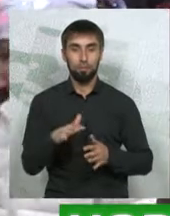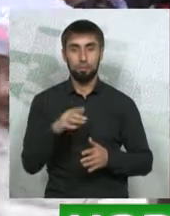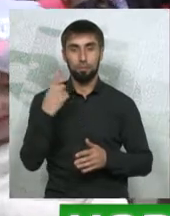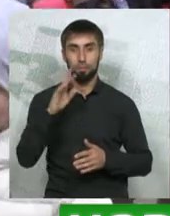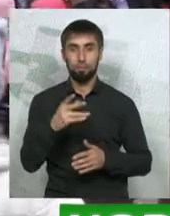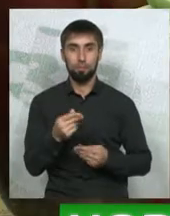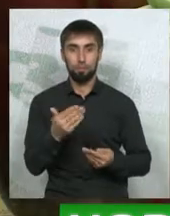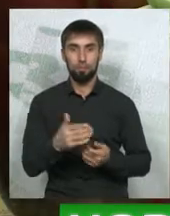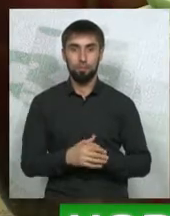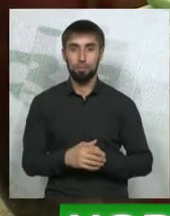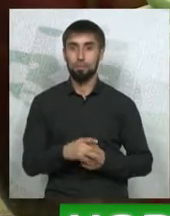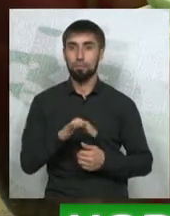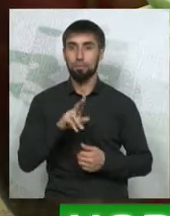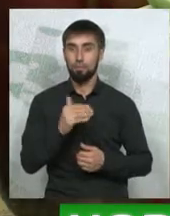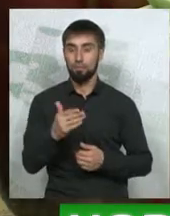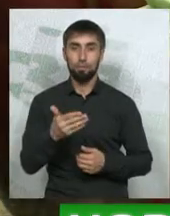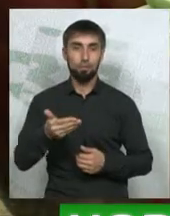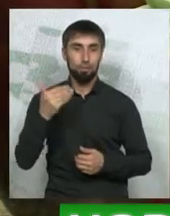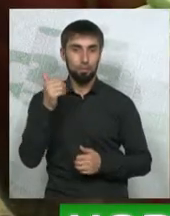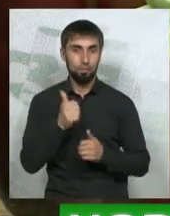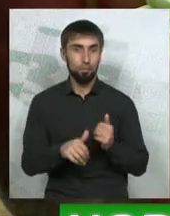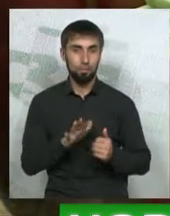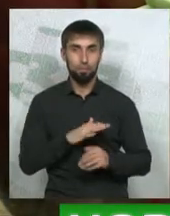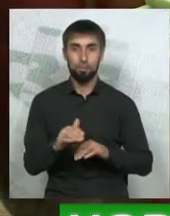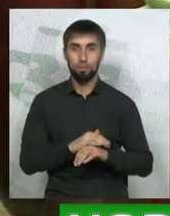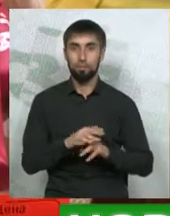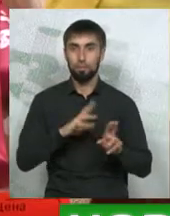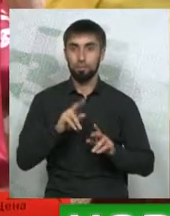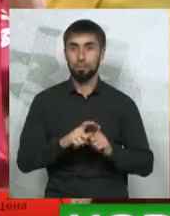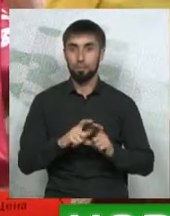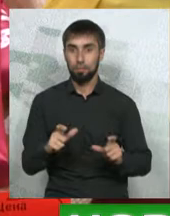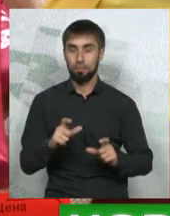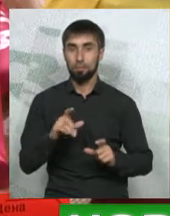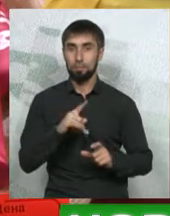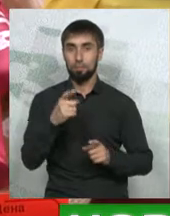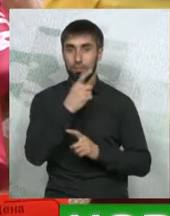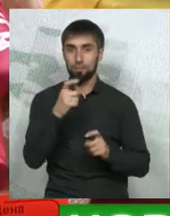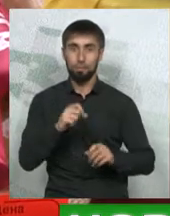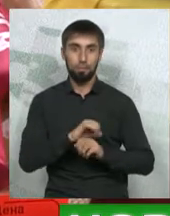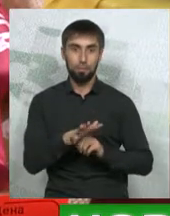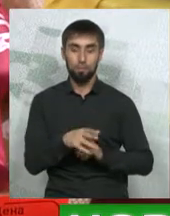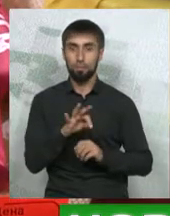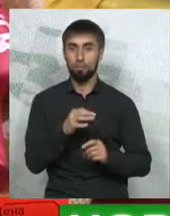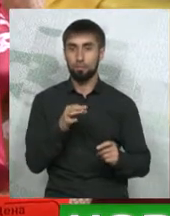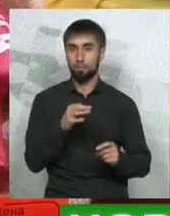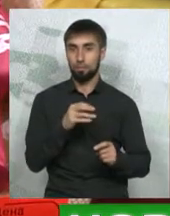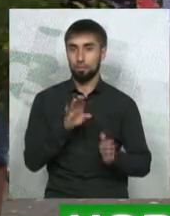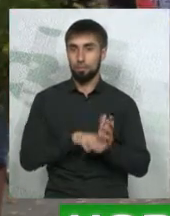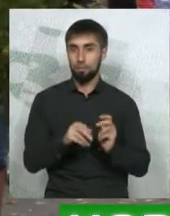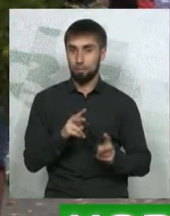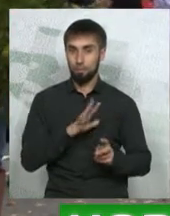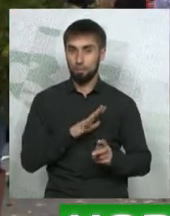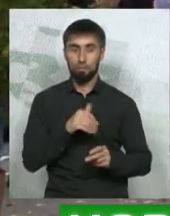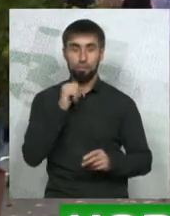устроит на эти деньги. Ярмарка раньше всегда была доброй традицией школы. Из-за объявленной пандемии по соображениям безопасности